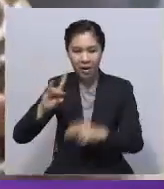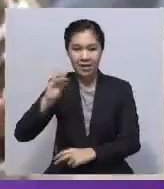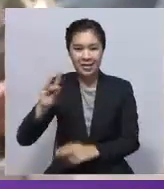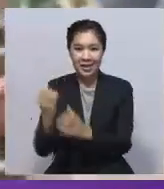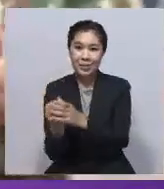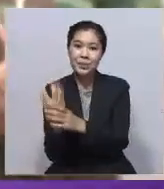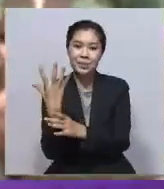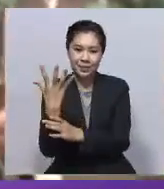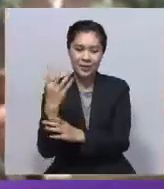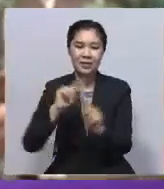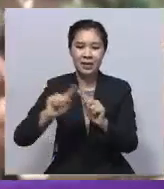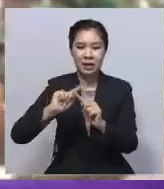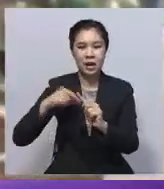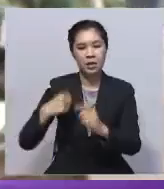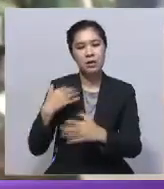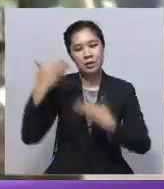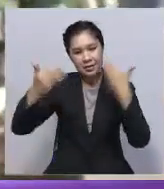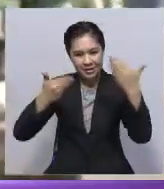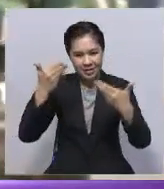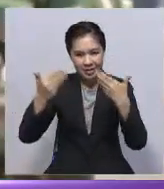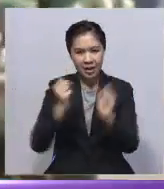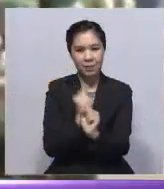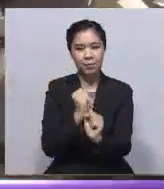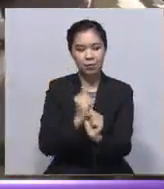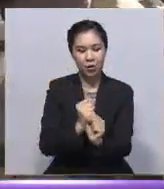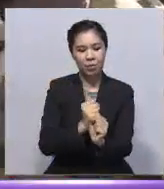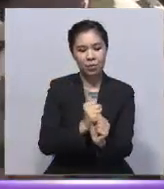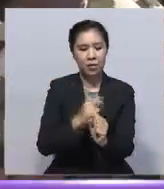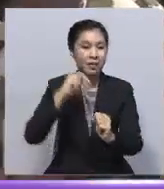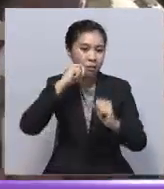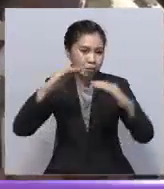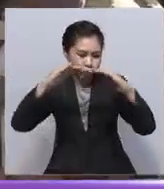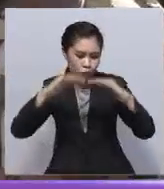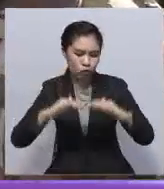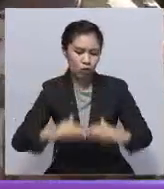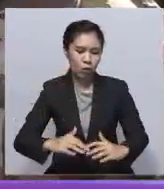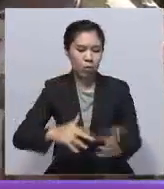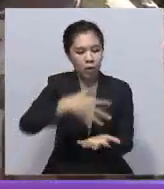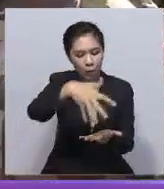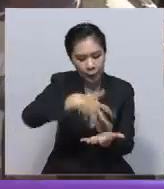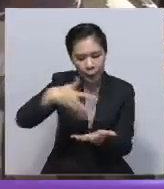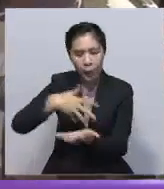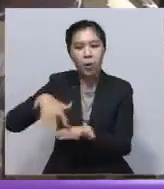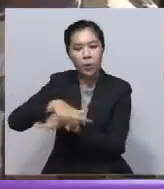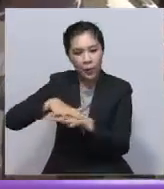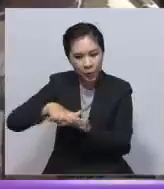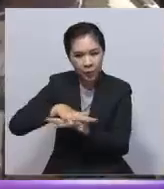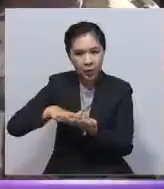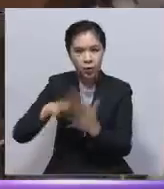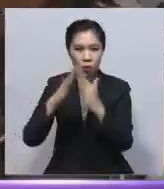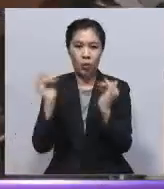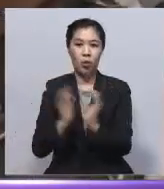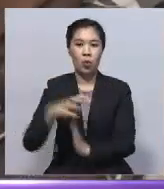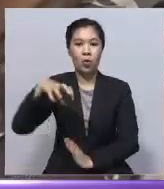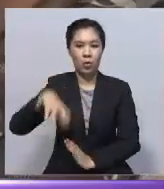ที่กรมอุทยานจัดกิจกรรมบิ๊กคลีนนิ่งเดย์ฟื้นฟูพื้นที่หลังน้ำลดในพื้นที่ประสบอุทกภัยที่วัดบันไดช้างตำบ